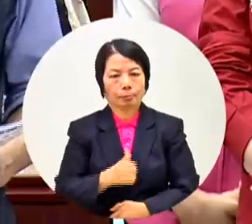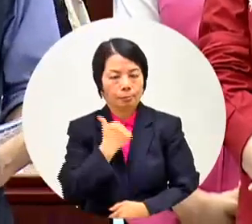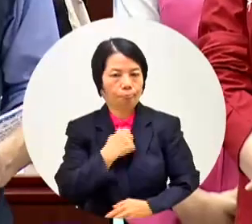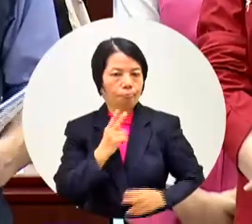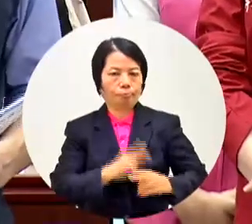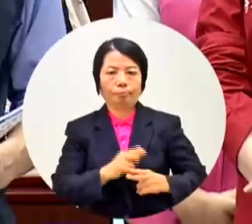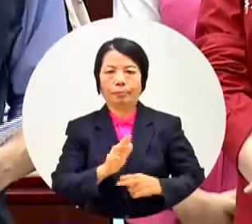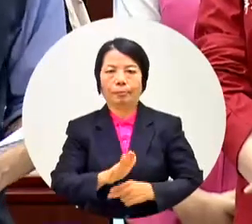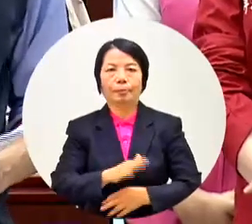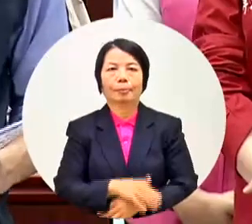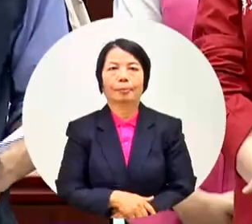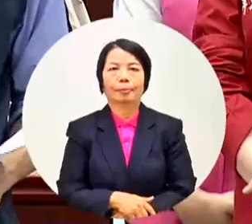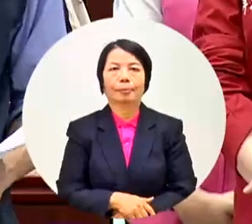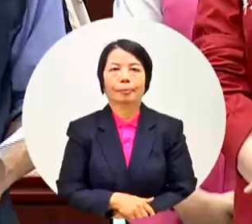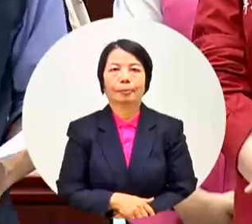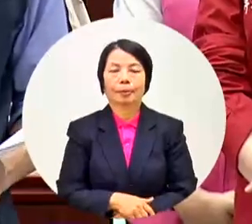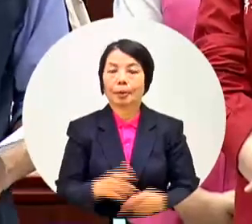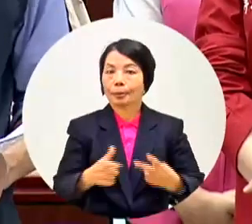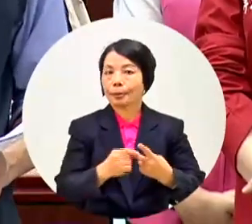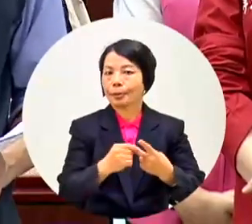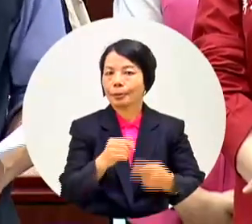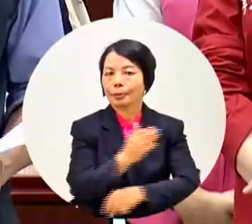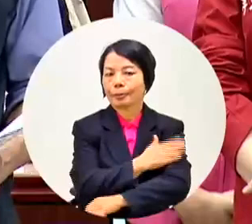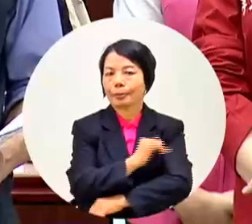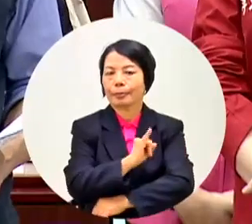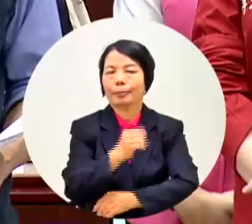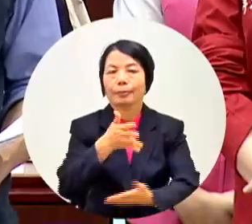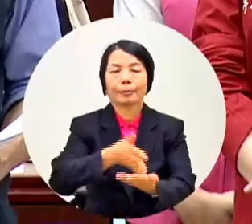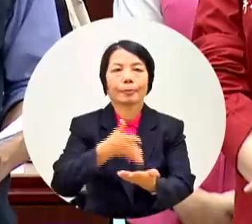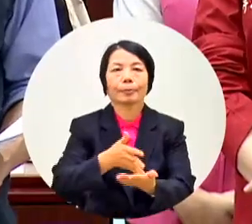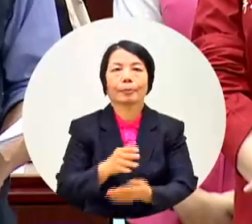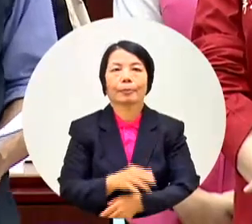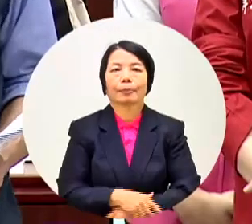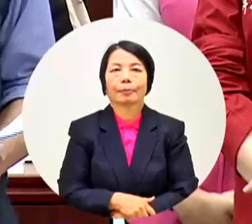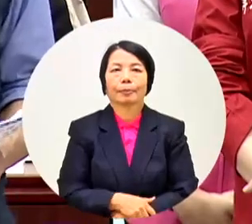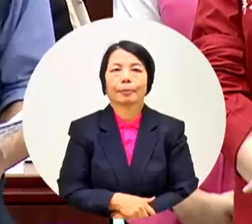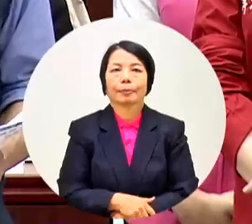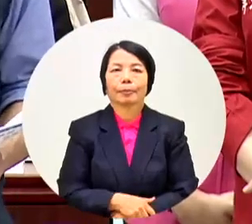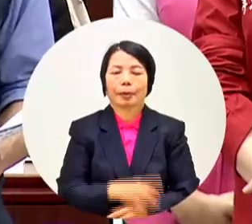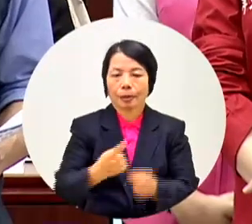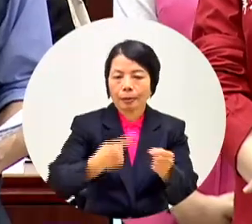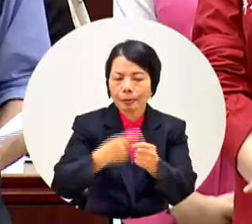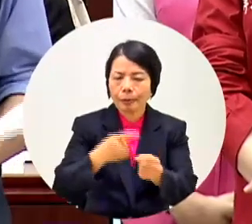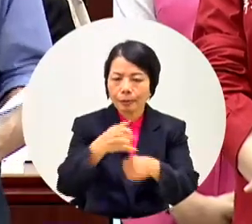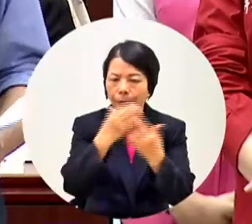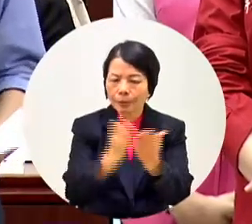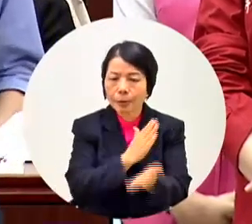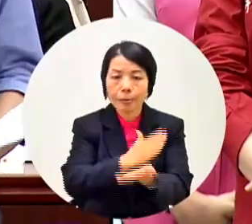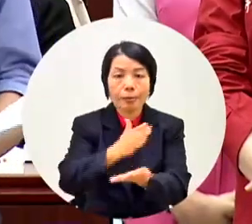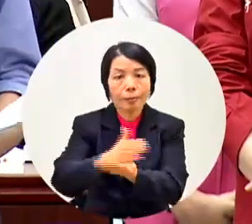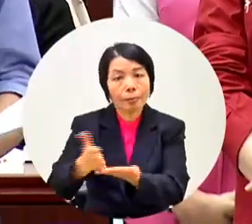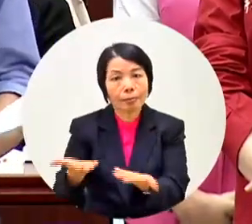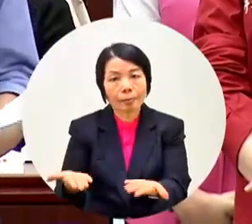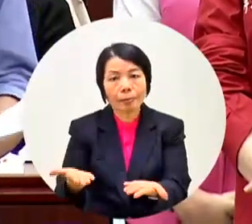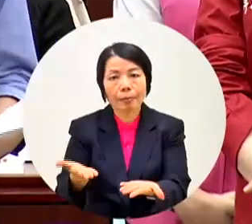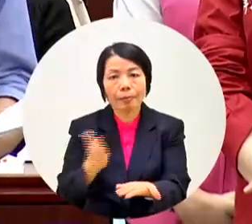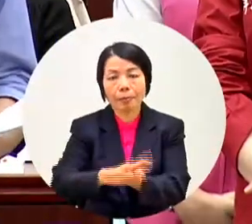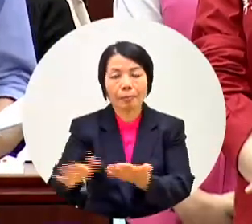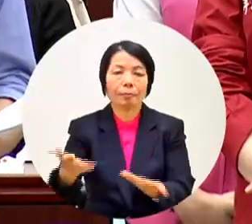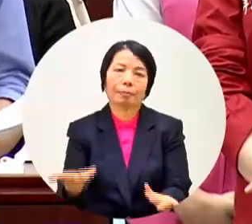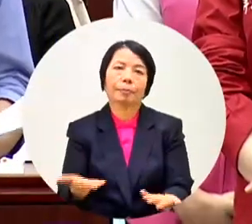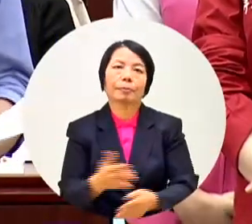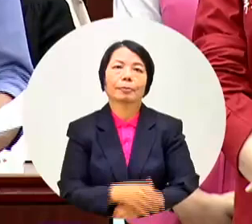提的20-30年的积累，一年之内也没办法解决，我不会认为他们故意给我们团队穿小